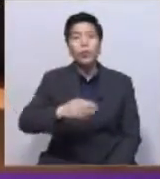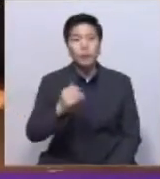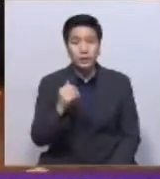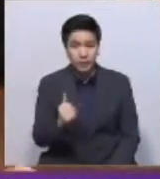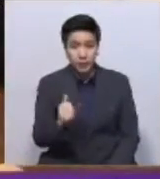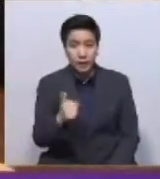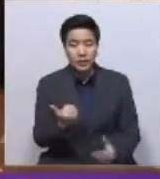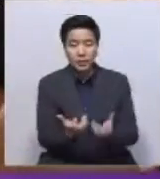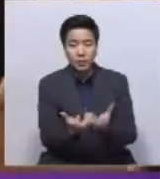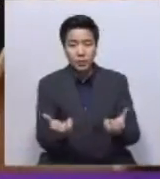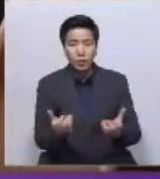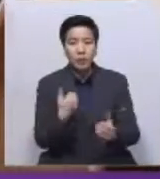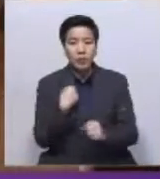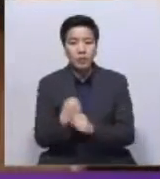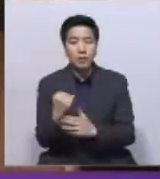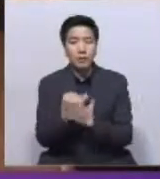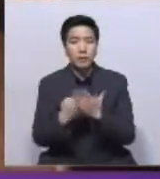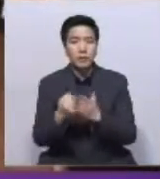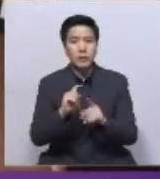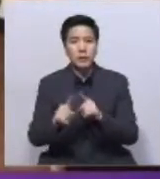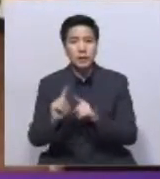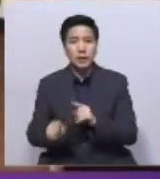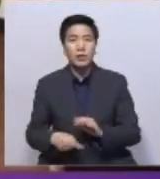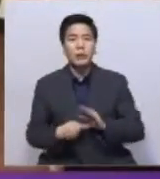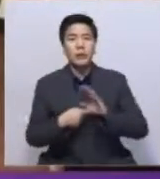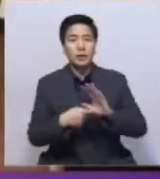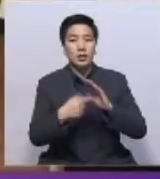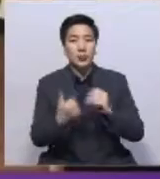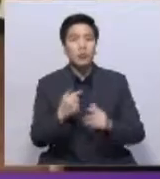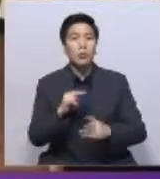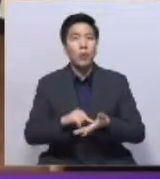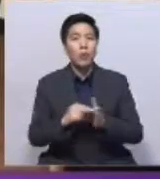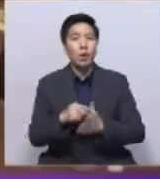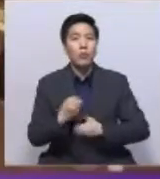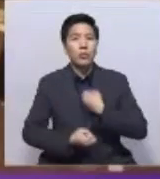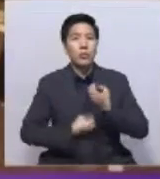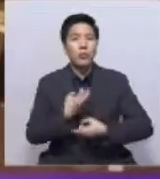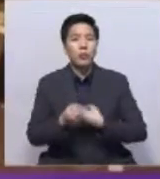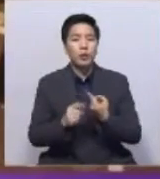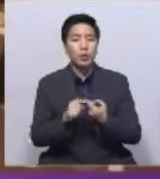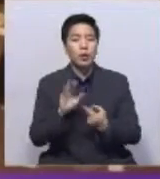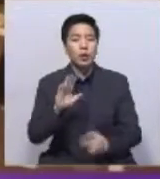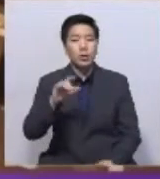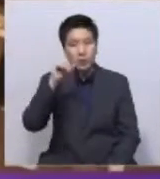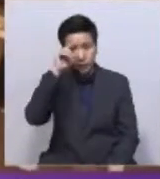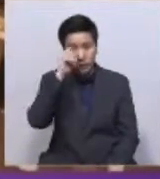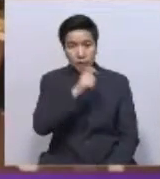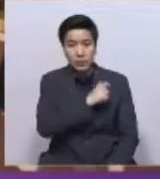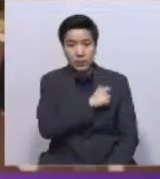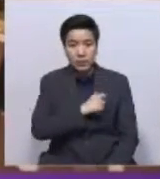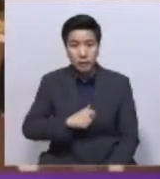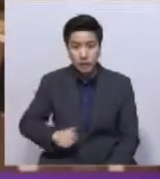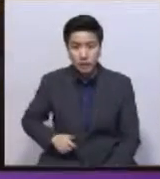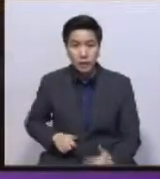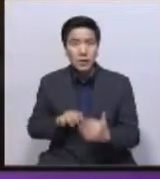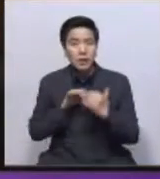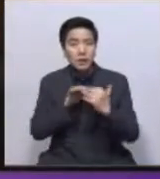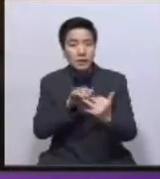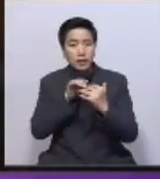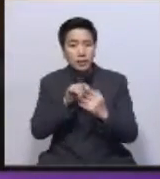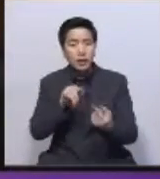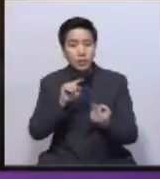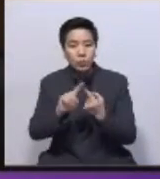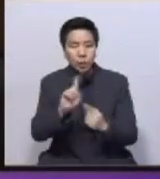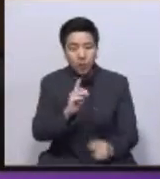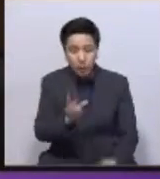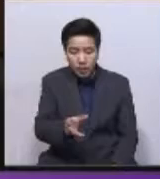ทั้งนี้นะคะประติมากรรมที่เหล่าศิลปินนำมาจัดแสดงเพื่อถ่ายทอดเรื่องราวเกี่ยวกับในหลวงรัชกาลที่9จะสื่อสารผ่านการ